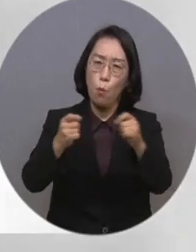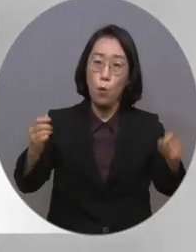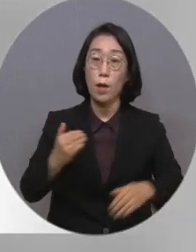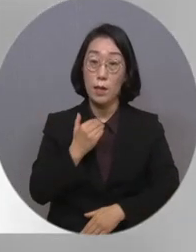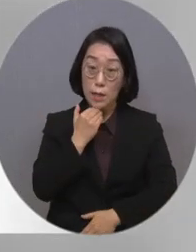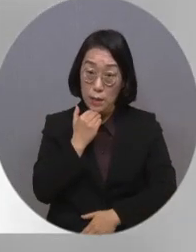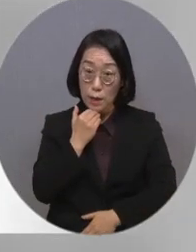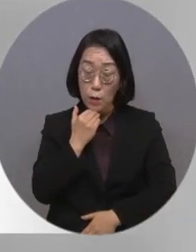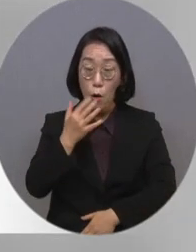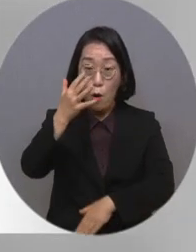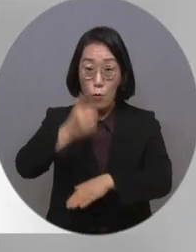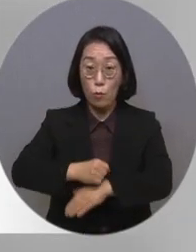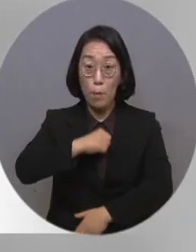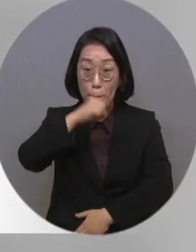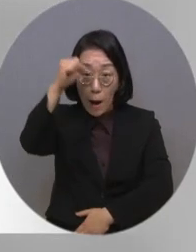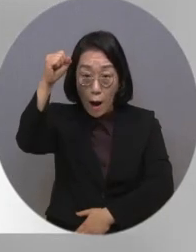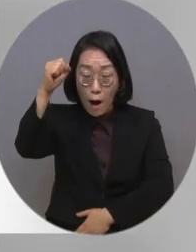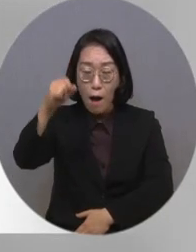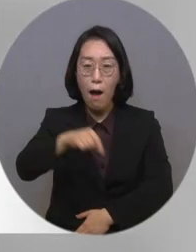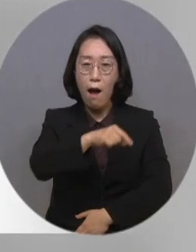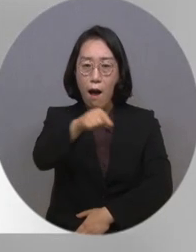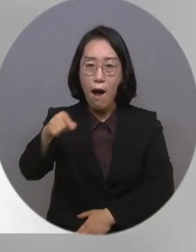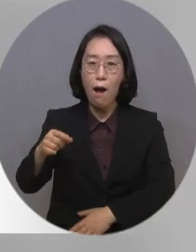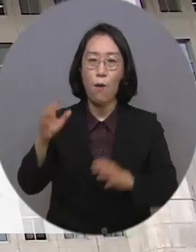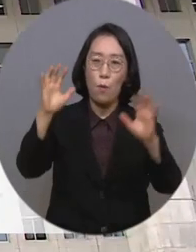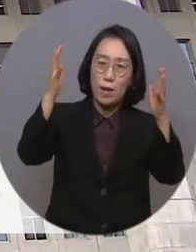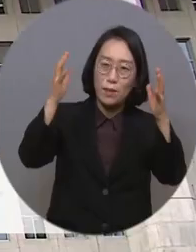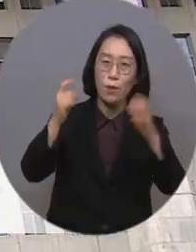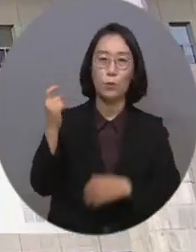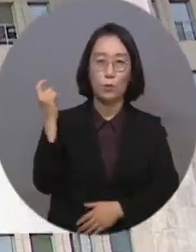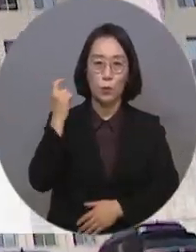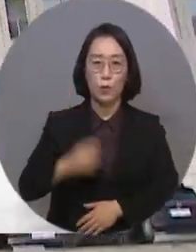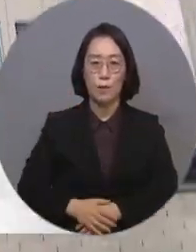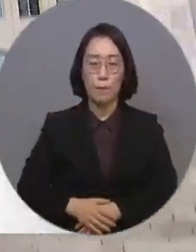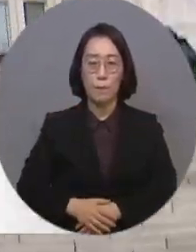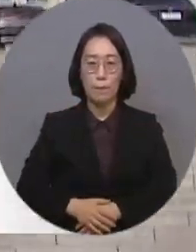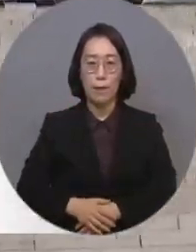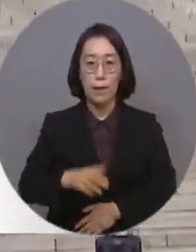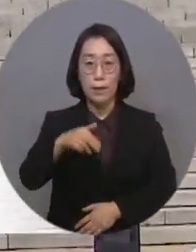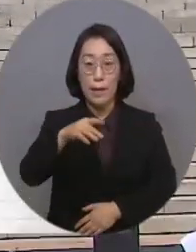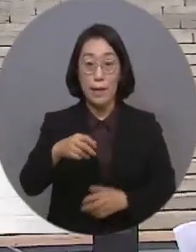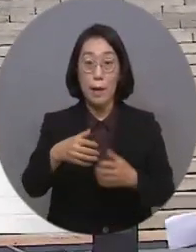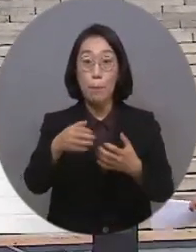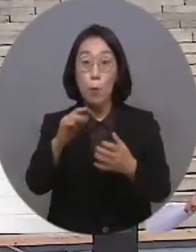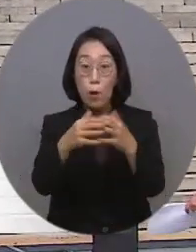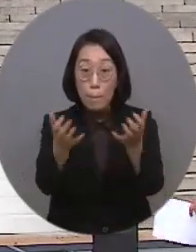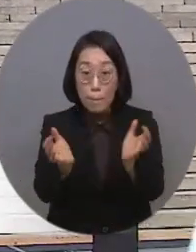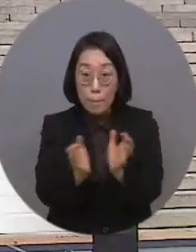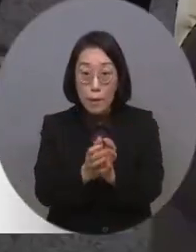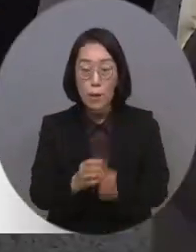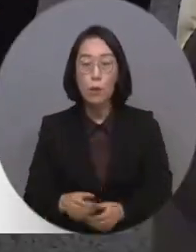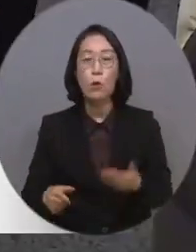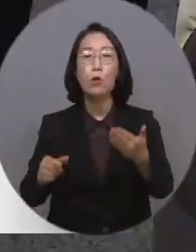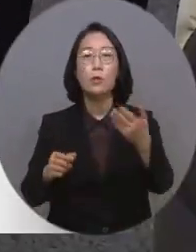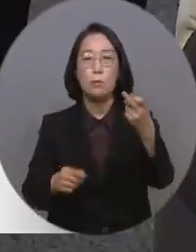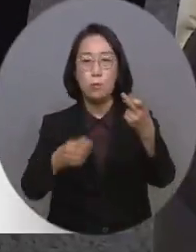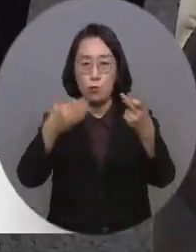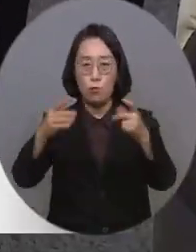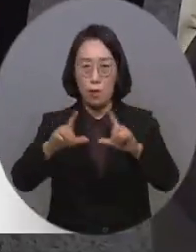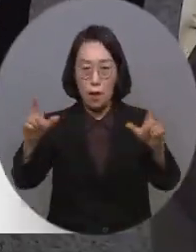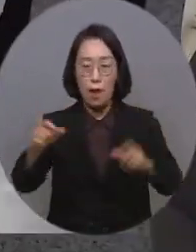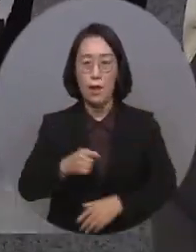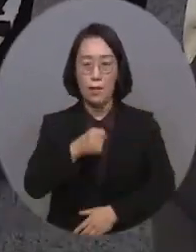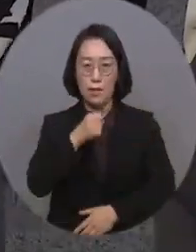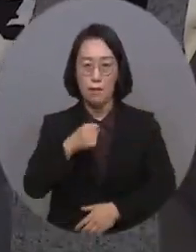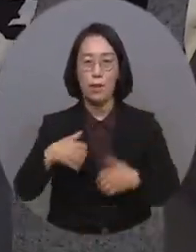비준에 각계의 환영이 쏟아졌습니다 특히 한국 장애 포럼은 지난 9일 국회 앞에서 기자회견을 열고